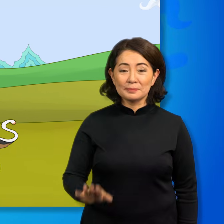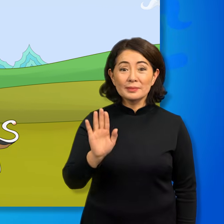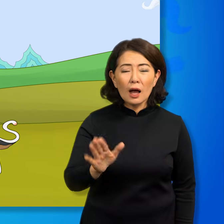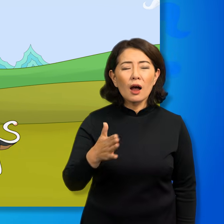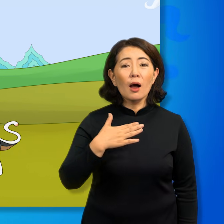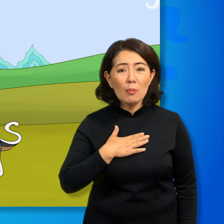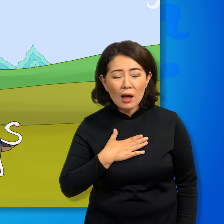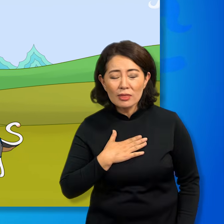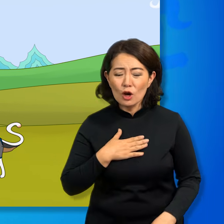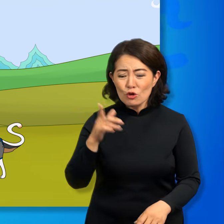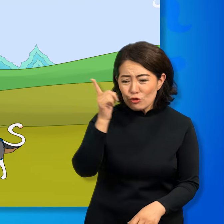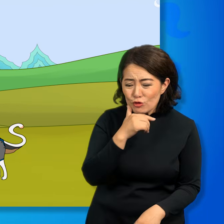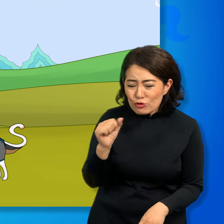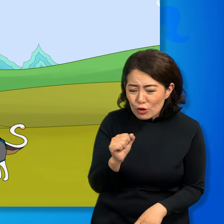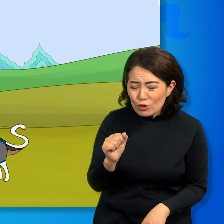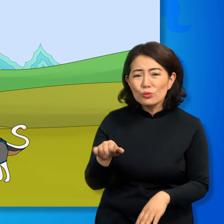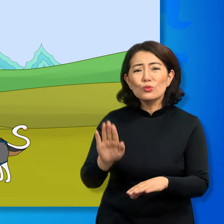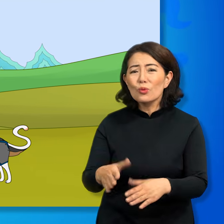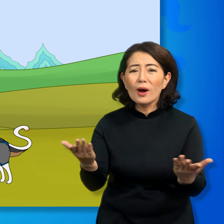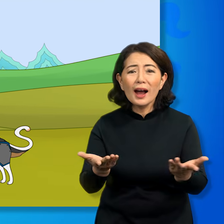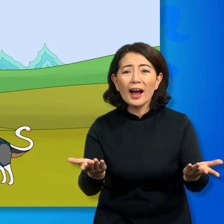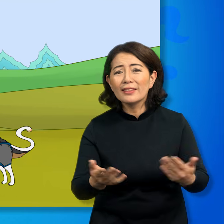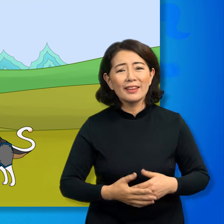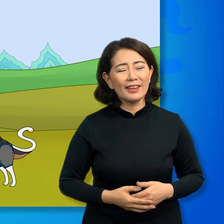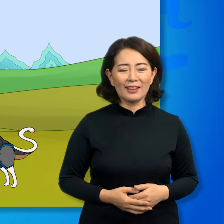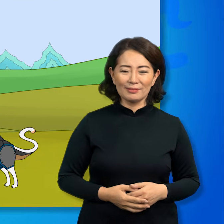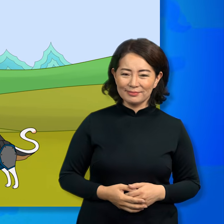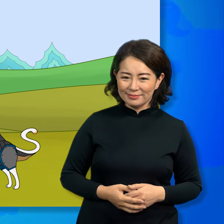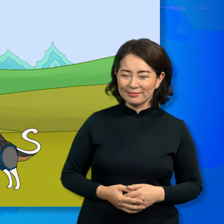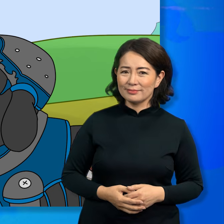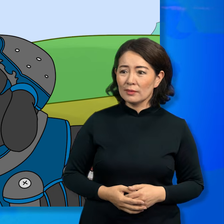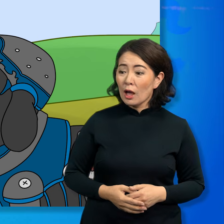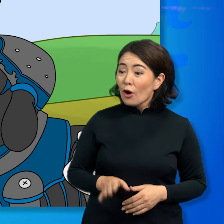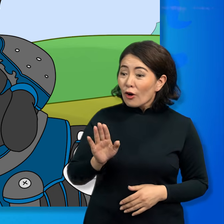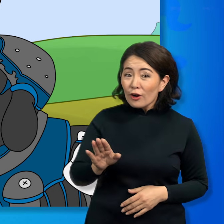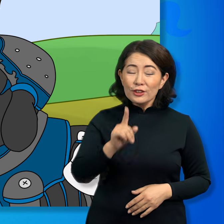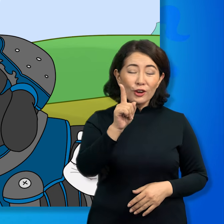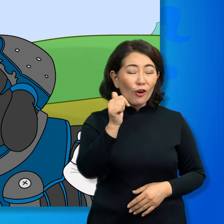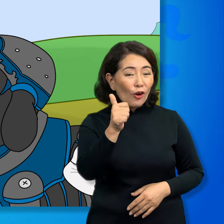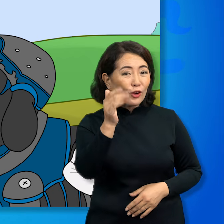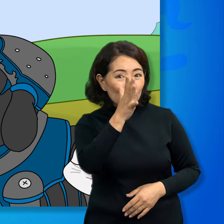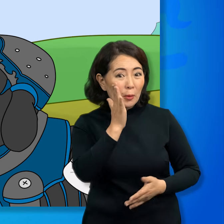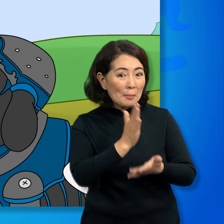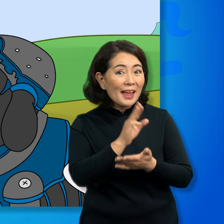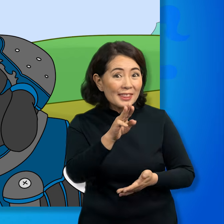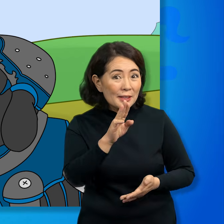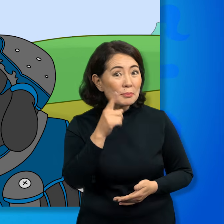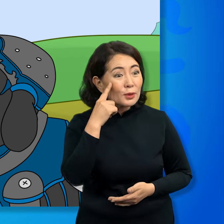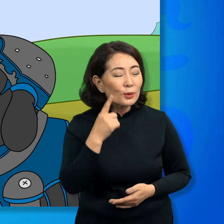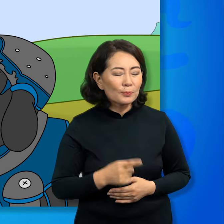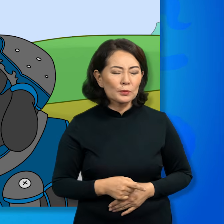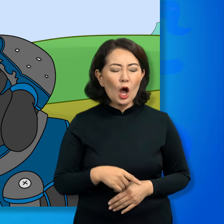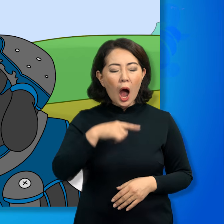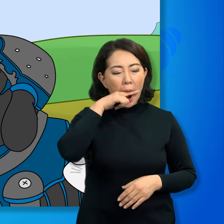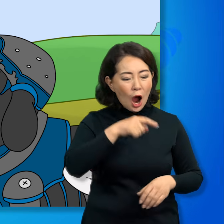За, манай нөгөө игдүүтэй хөөрхөн жоохон дүү маань хаана он болтоо? Гэнэрэ нэх гоё дуу байдаг те.